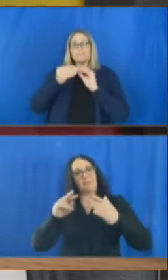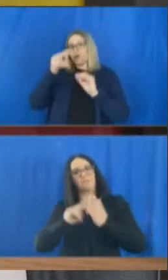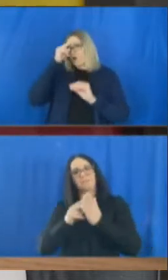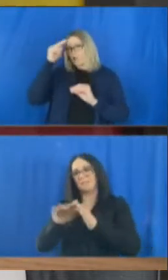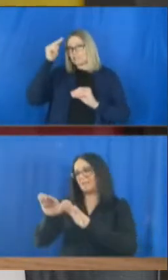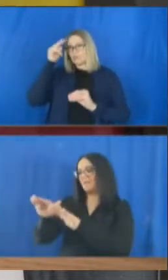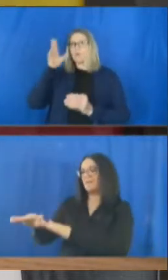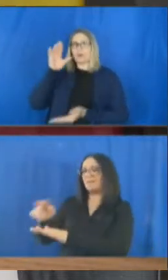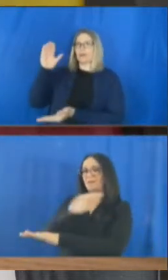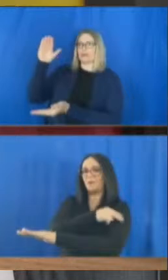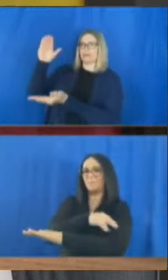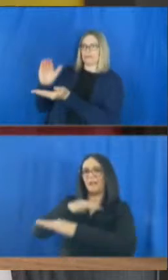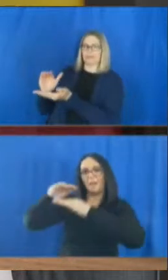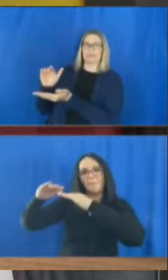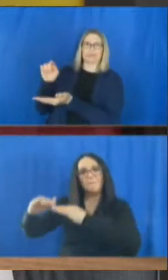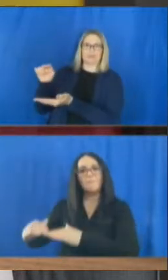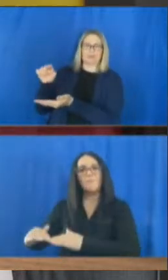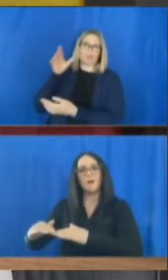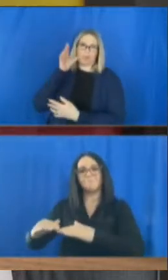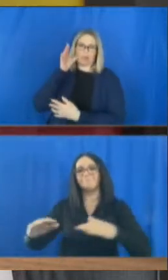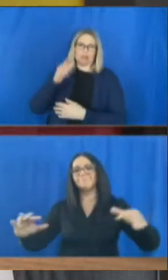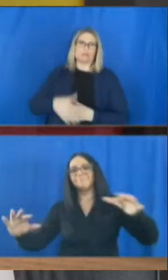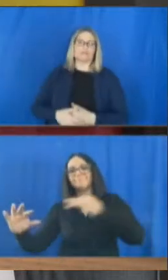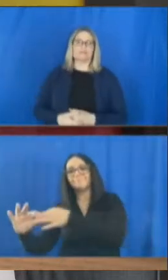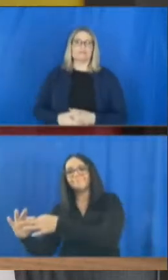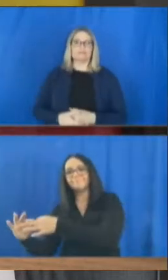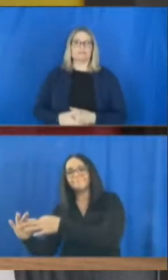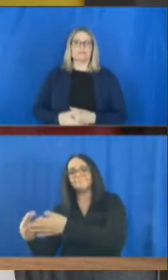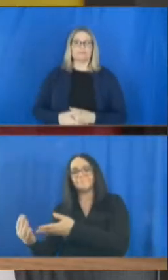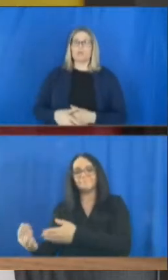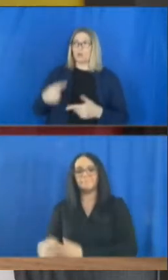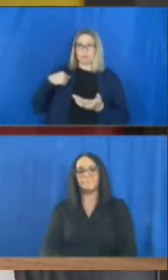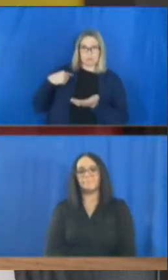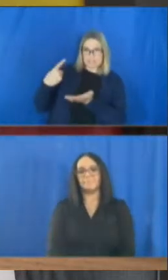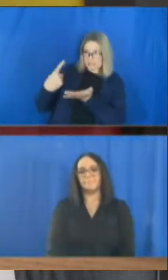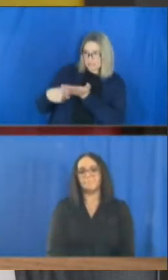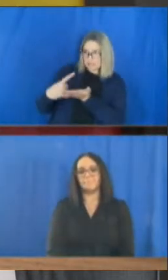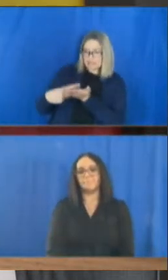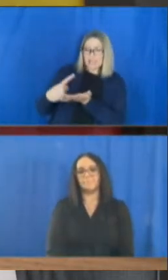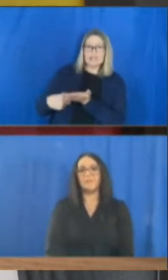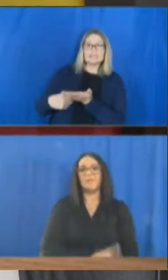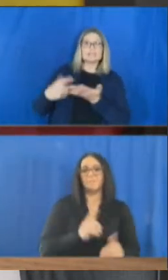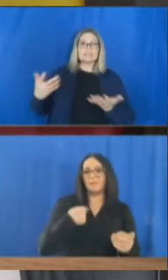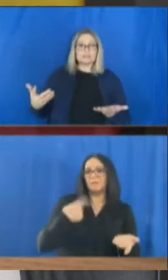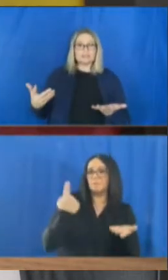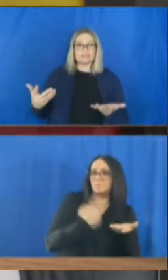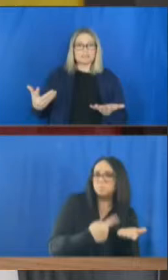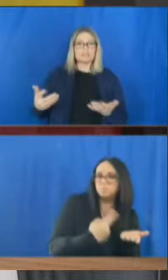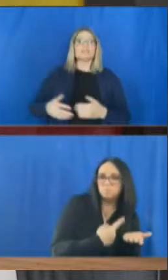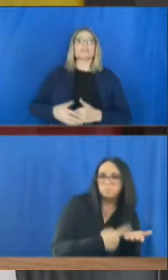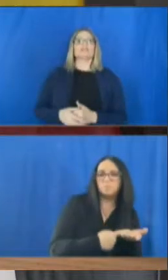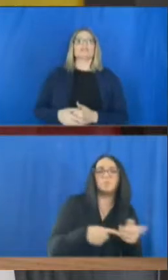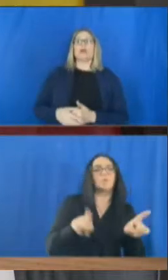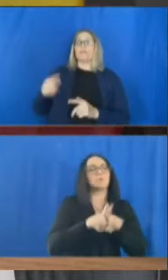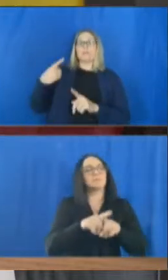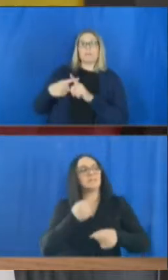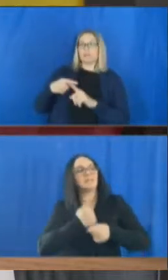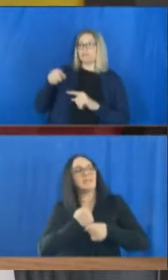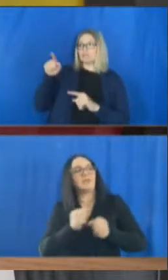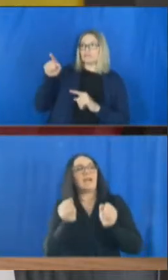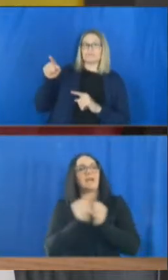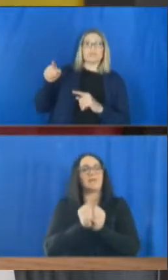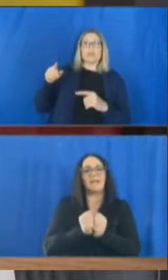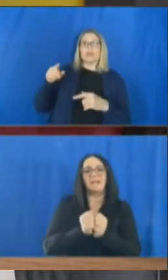sont plus confiants qu'ils pourraient gérer le nombre de cas qui sont prévus à ce moment-ci parce qu'on